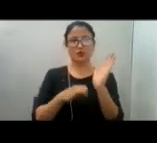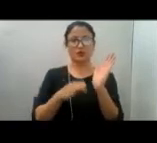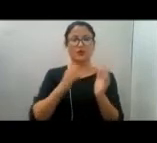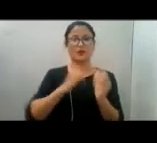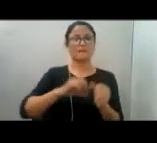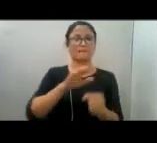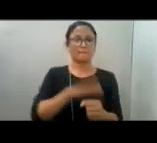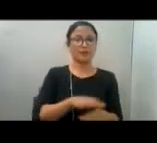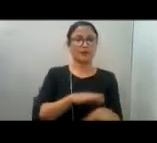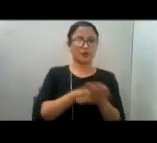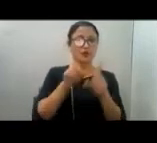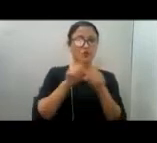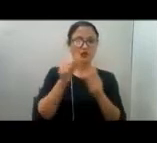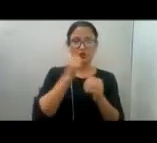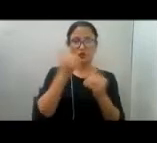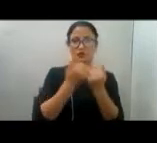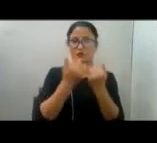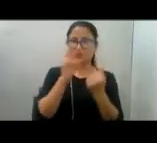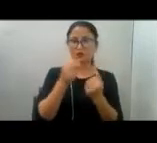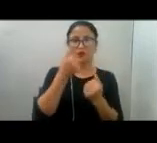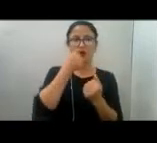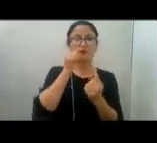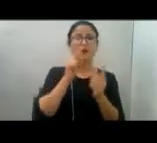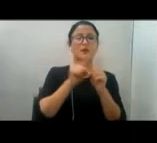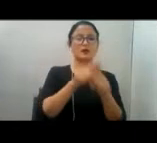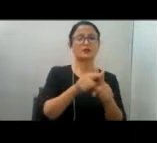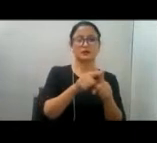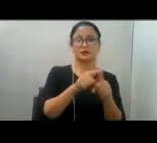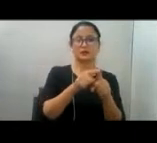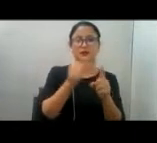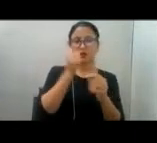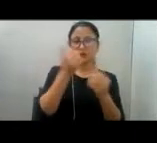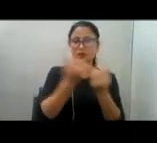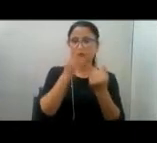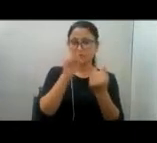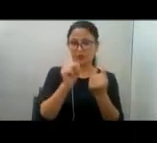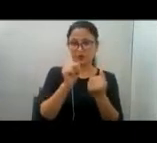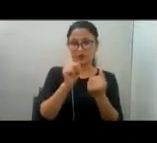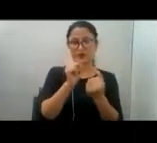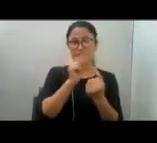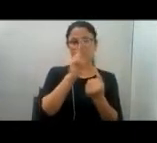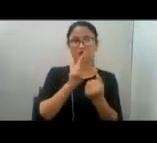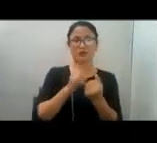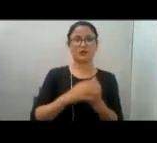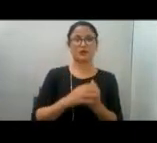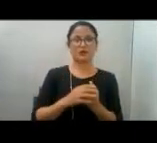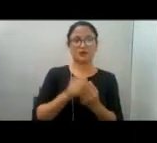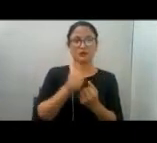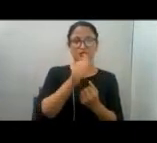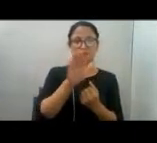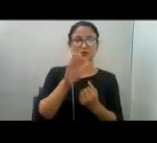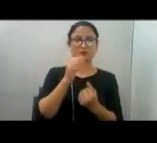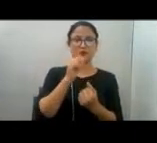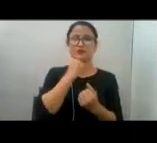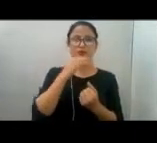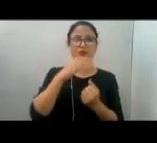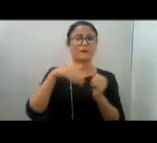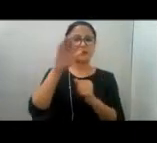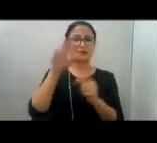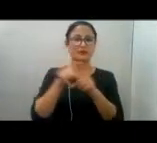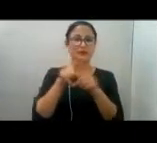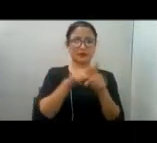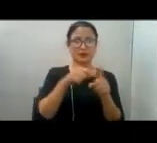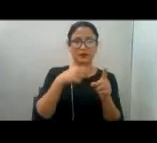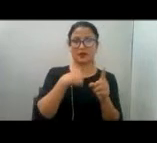सर्भाइभरसँग अन्तर्वार्ता लिनुपर्दा अभिभावकसँग लिनुपर्ने अब 65 माथिको पनि कतिपय बेला